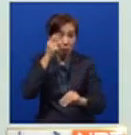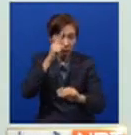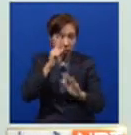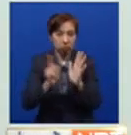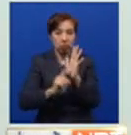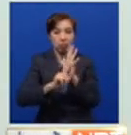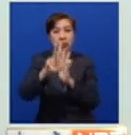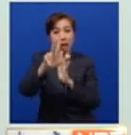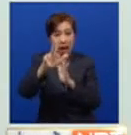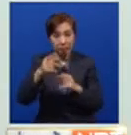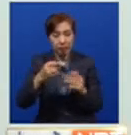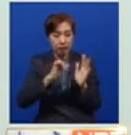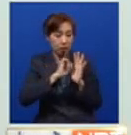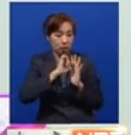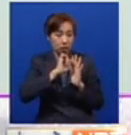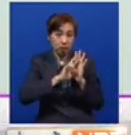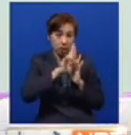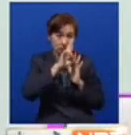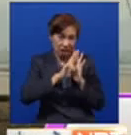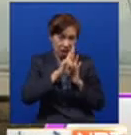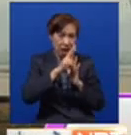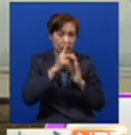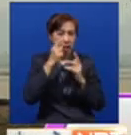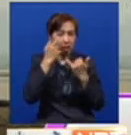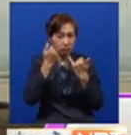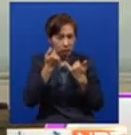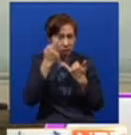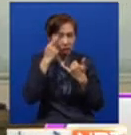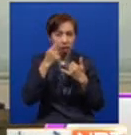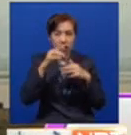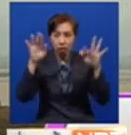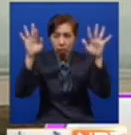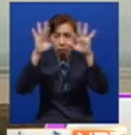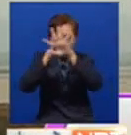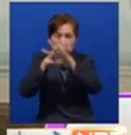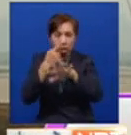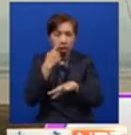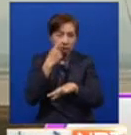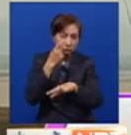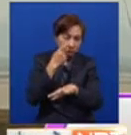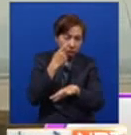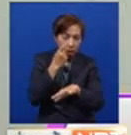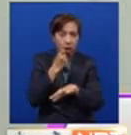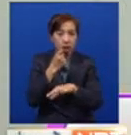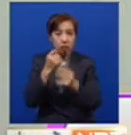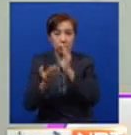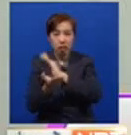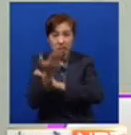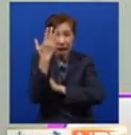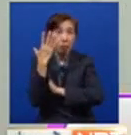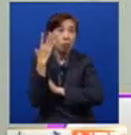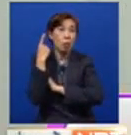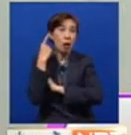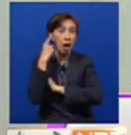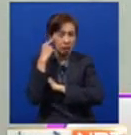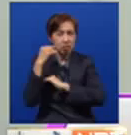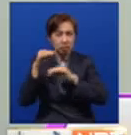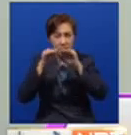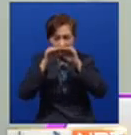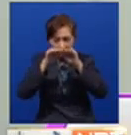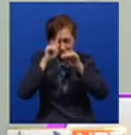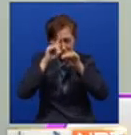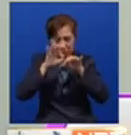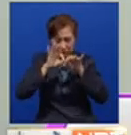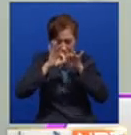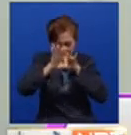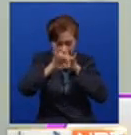กคลุมในจังหวัดเชียงรายทัศนวิสัยการมองเห็นถือว่าต่ำกว่าทุกวันช่วงเช้าวันนี้วัดได้ 1.5 กิโลเ